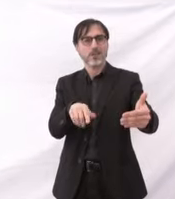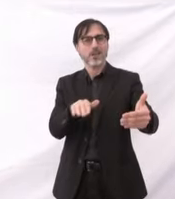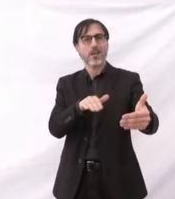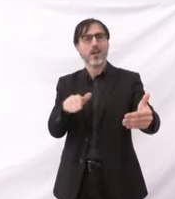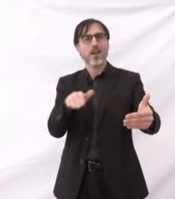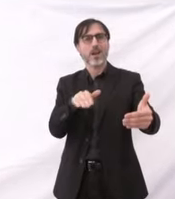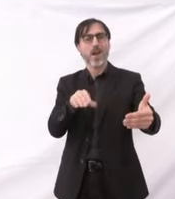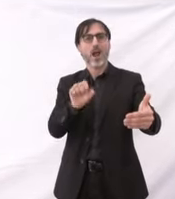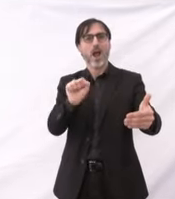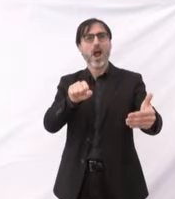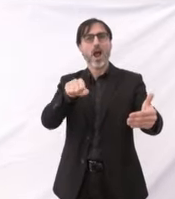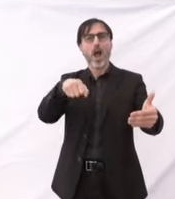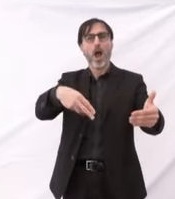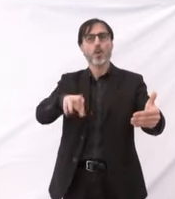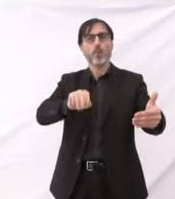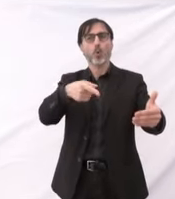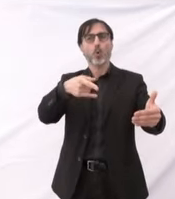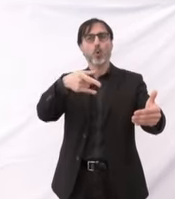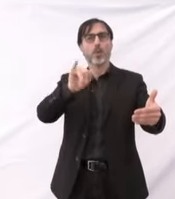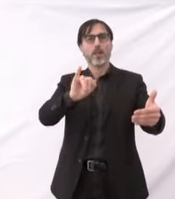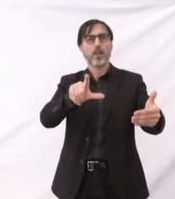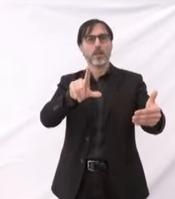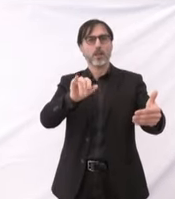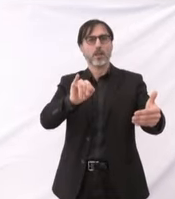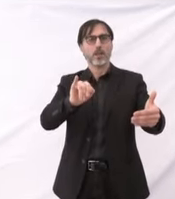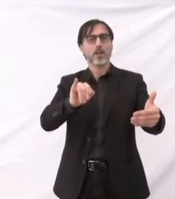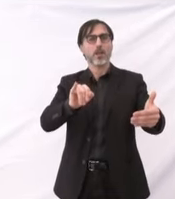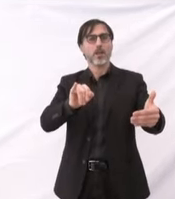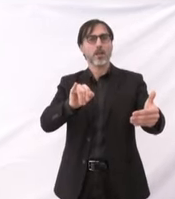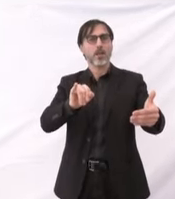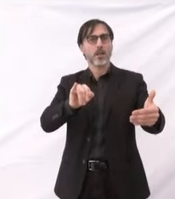i ragazzi di Amunì, i ragazzi